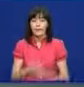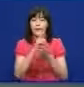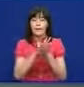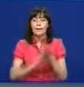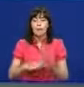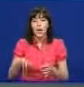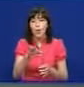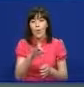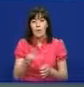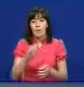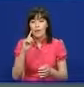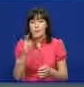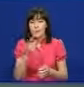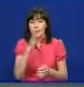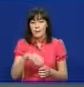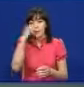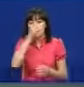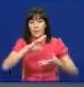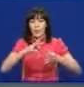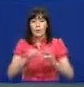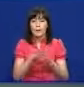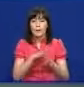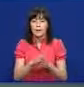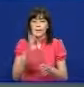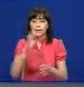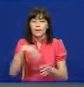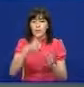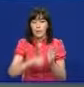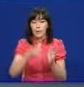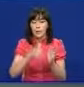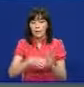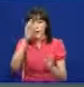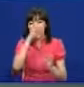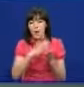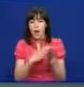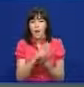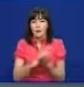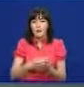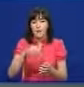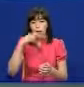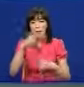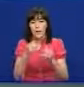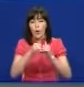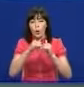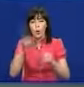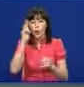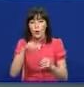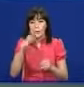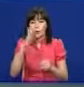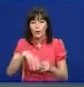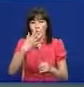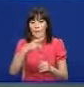Жалғастырамыз. Облысымызда бірінші жарты жылдықтың қорытындысы бойынша 566 мемлекеттік қызметкер біліктілігін артырып 452